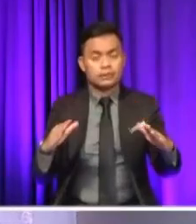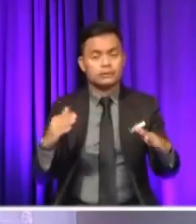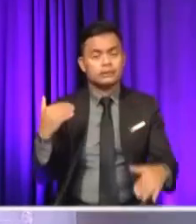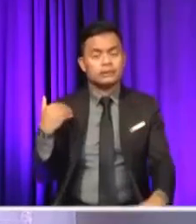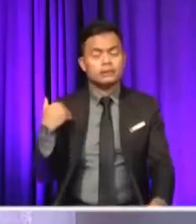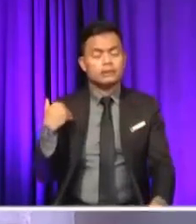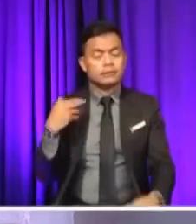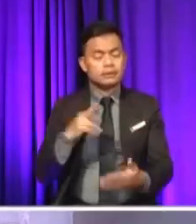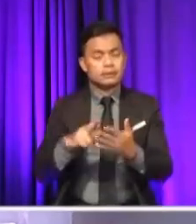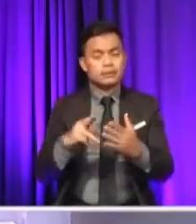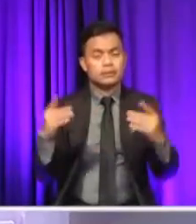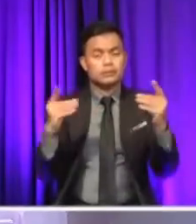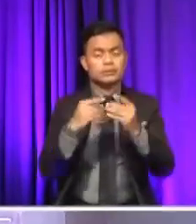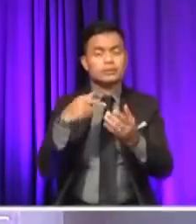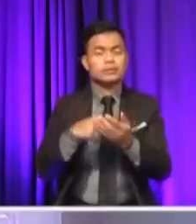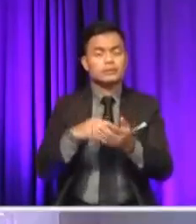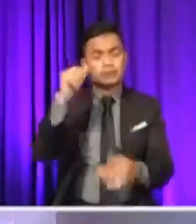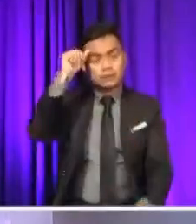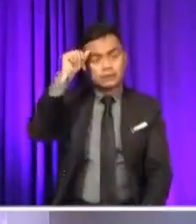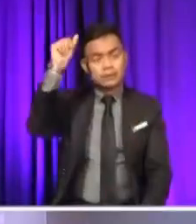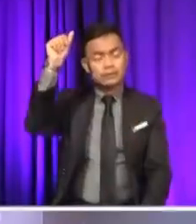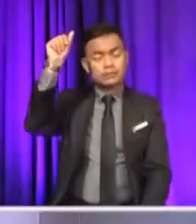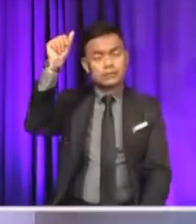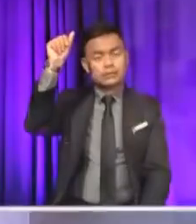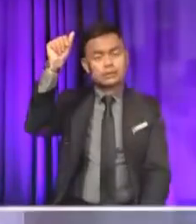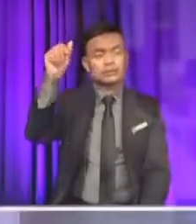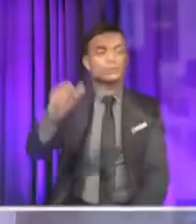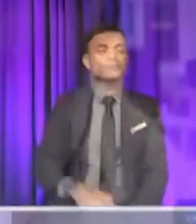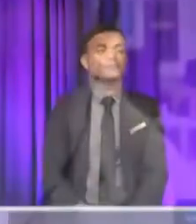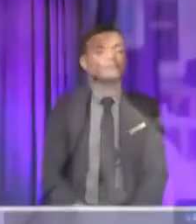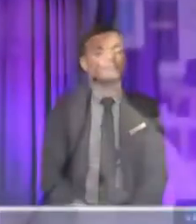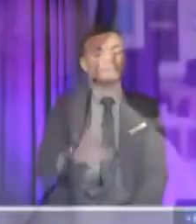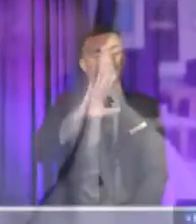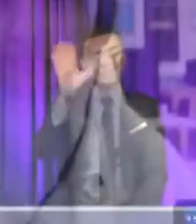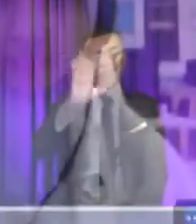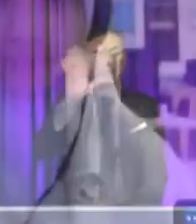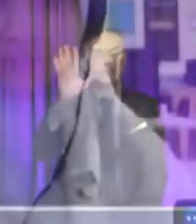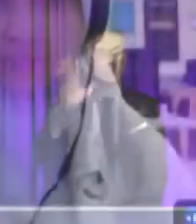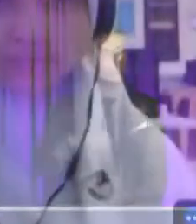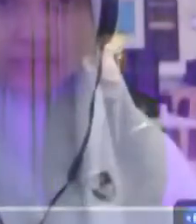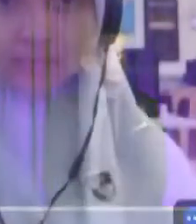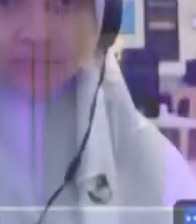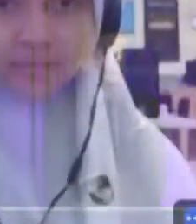kita jumpa lagi. Assalamualaikum warahmatullahi wabarakatuh. Bye-bye.